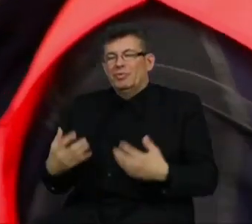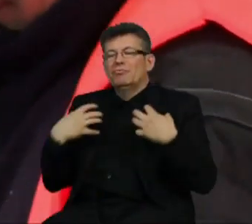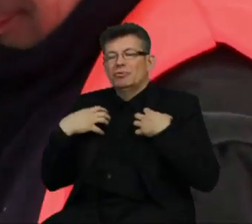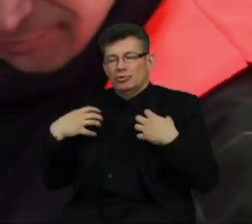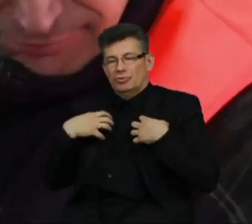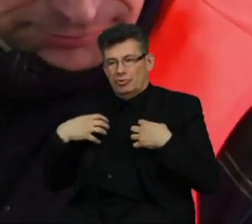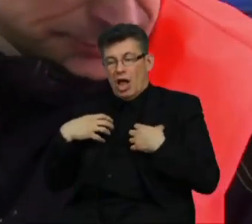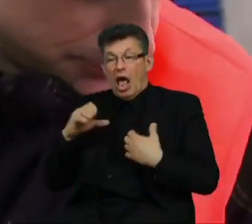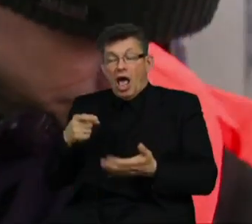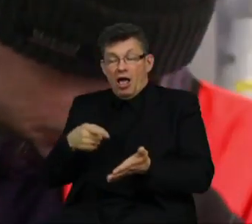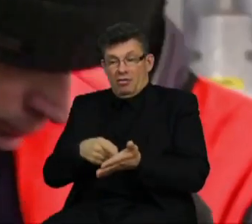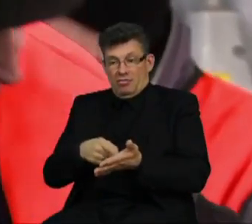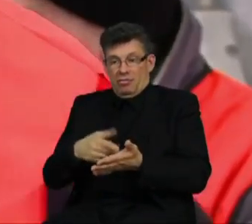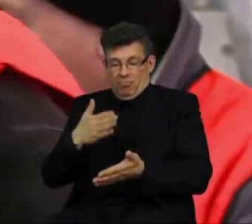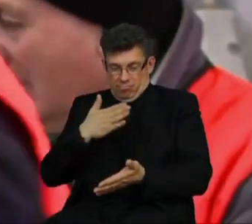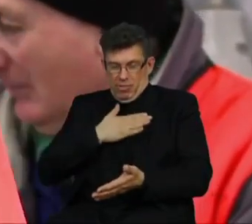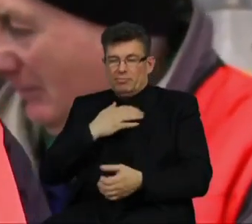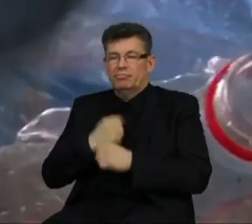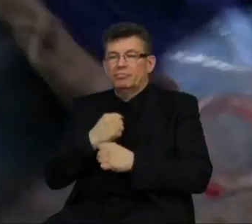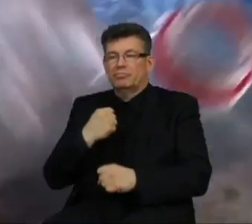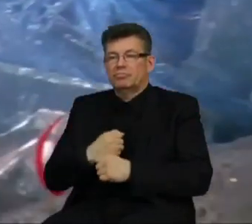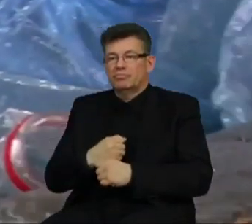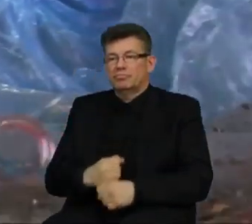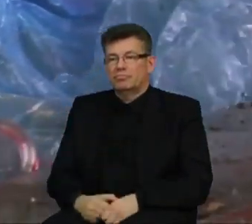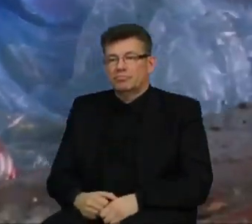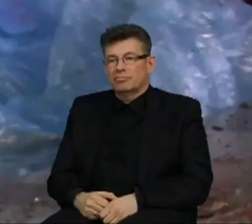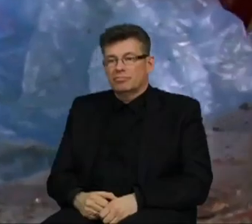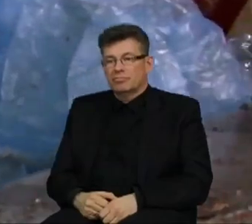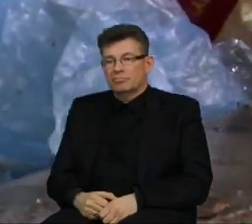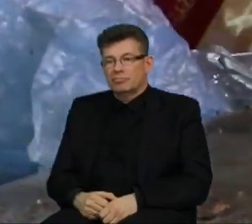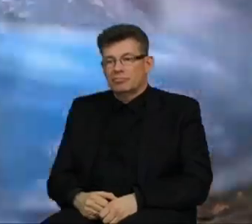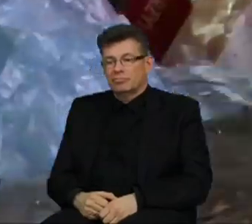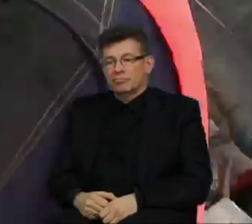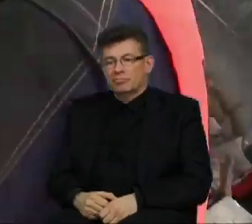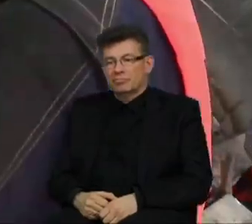życiu, a tak zajęcie jest.